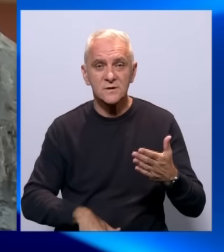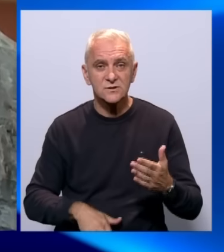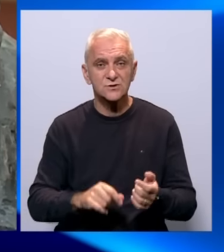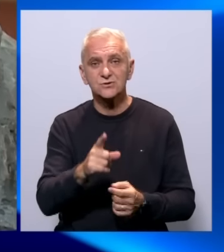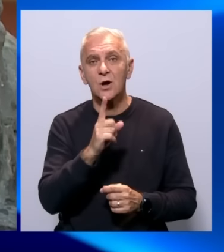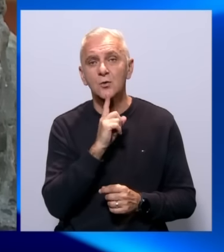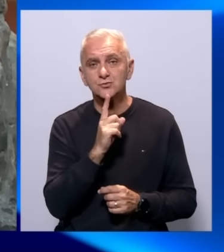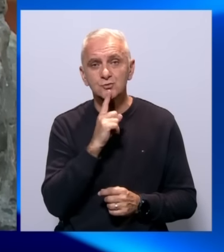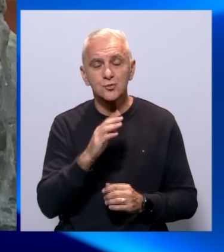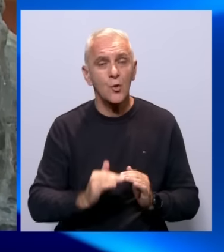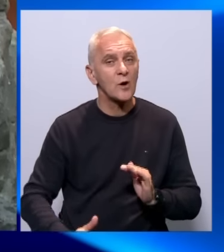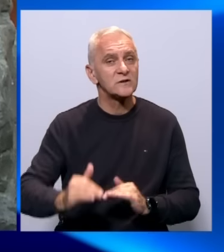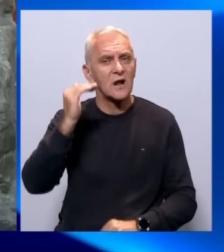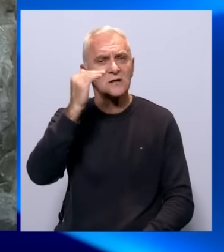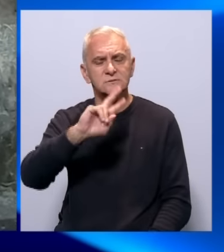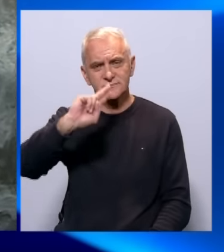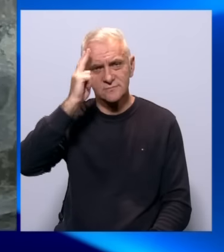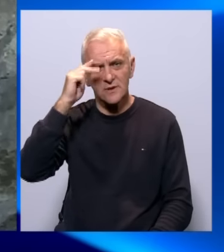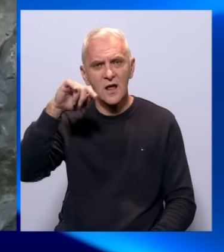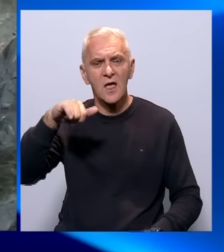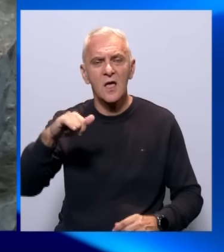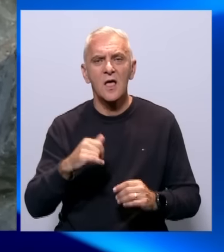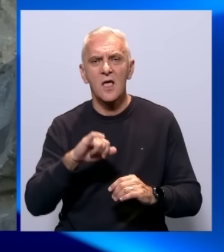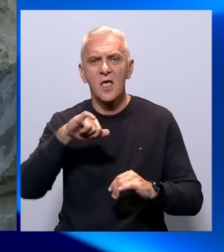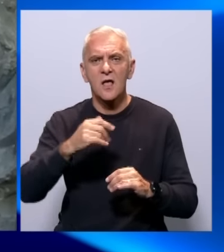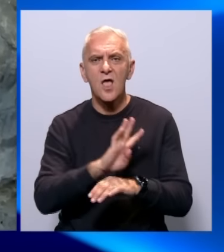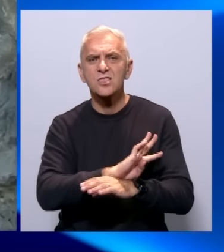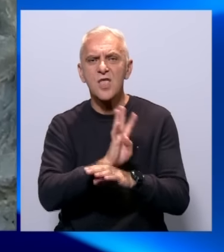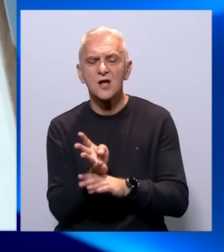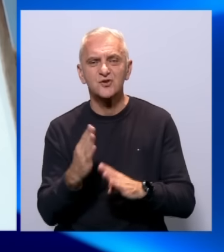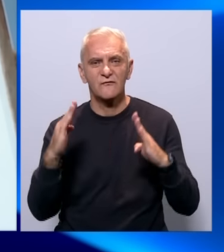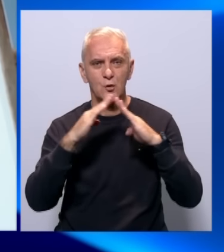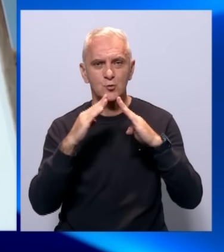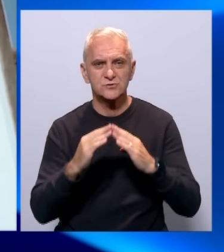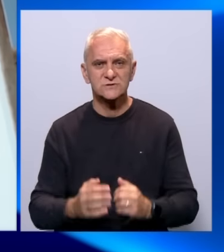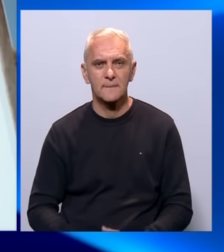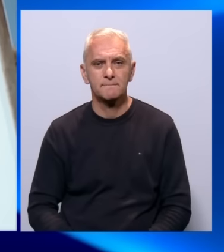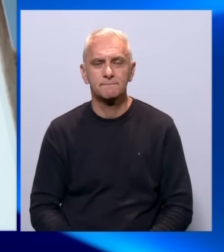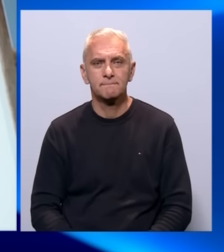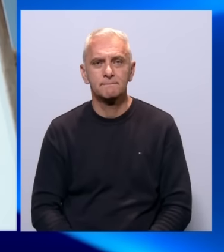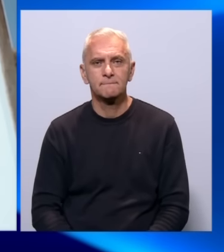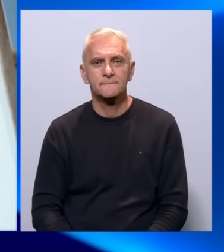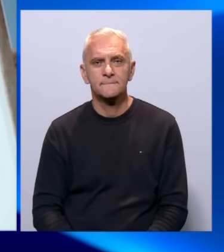objavljivanja priče uz koju su odrastale generacije Ježeva kućica.